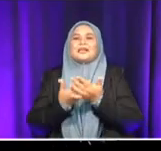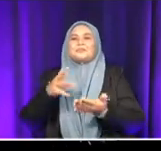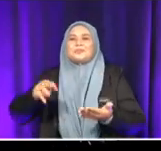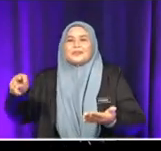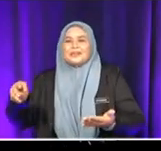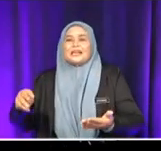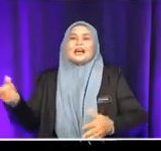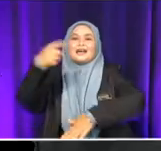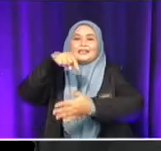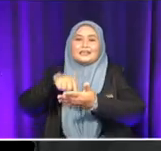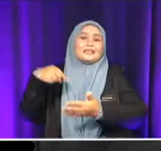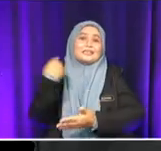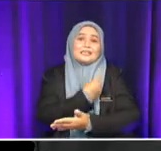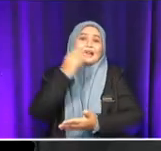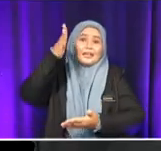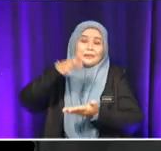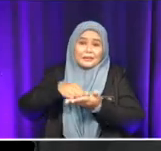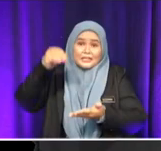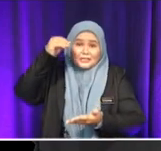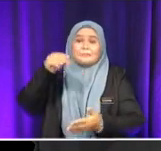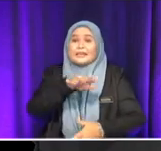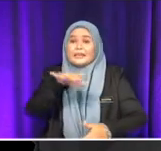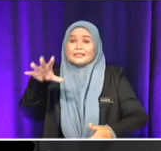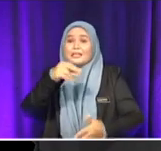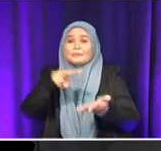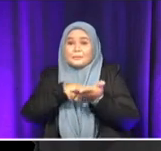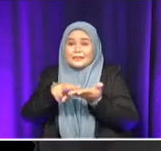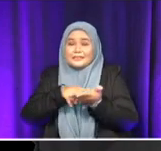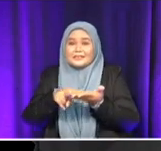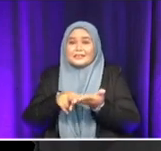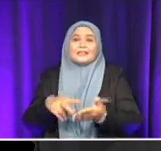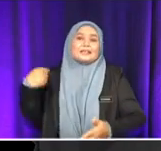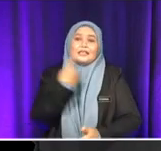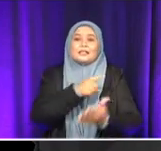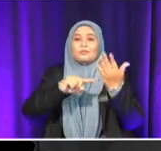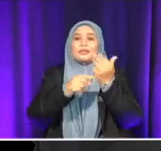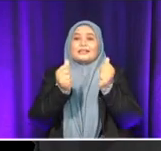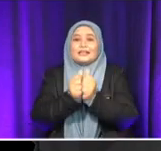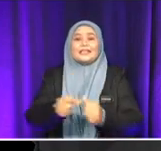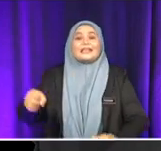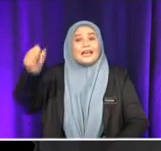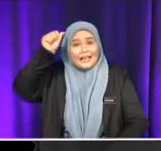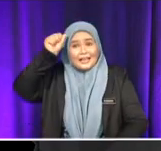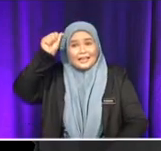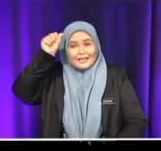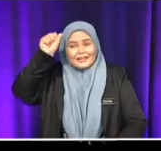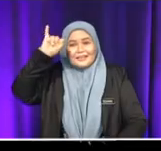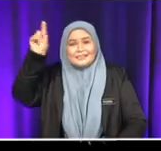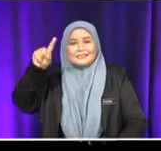hari ini kita akan belajar dan membaca kita menggunakan dulu dengan Azis